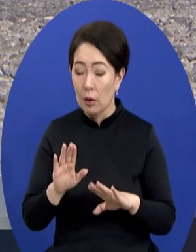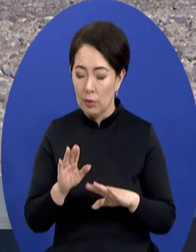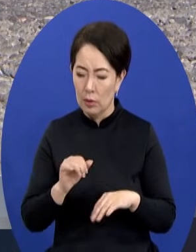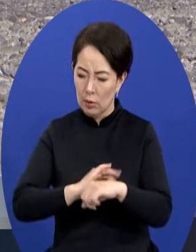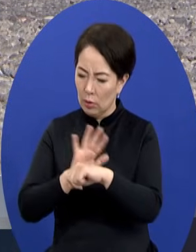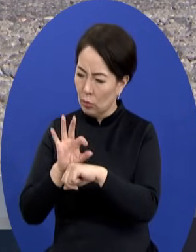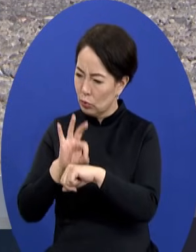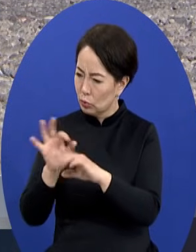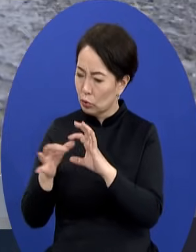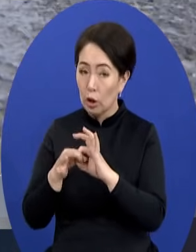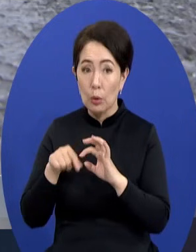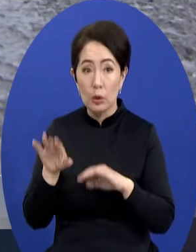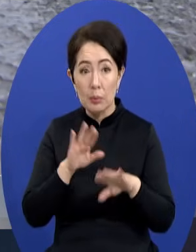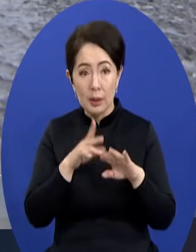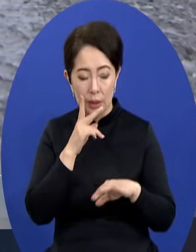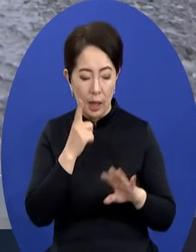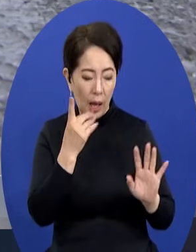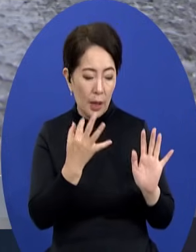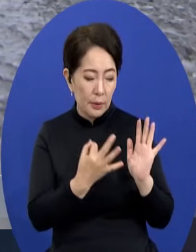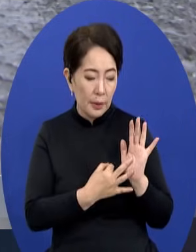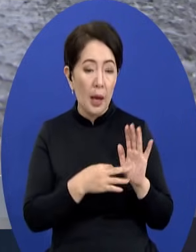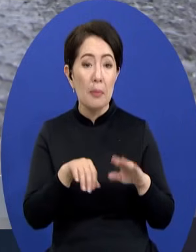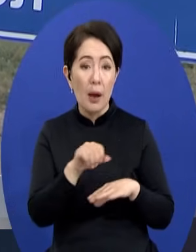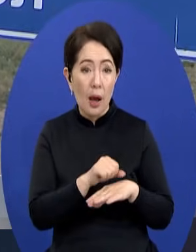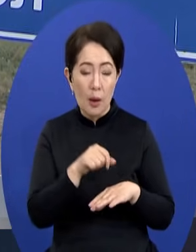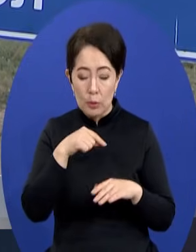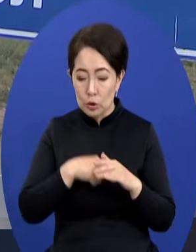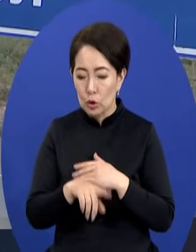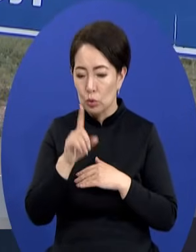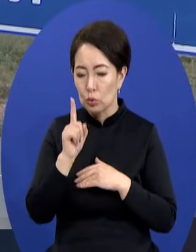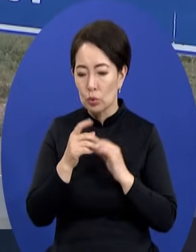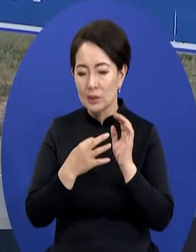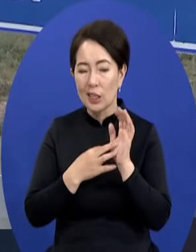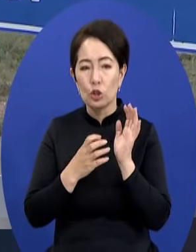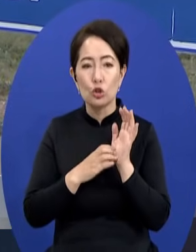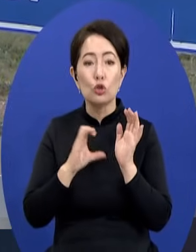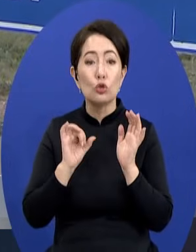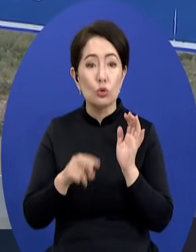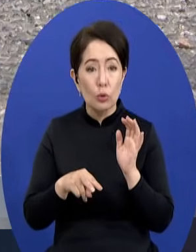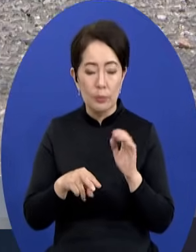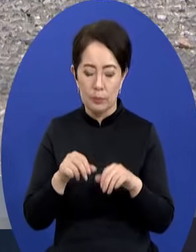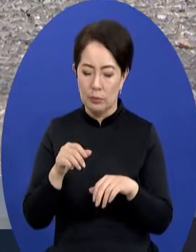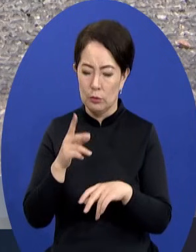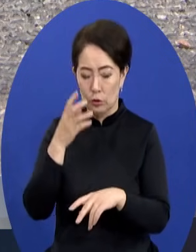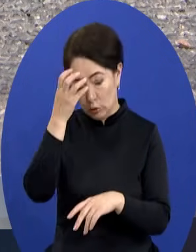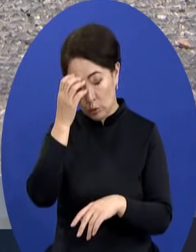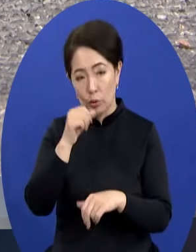байдлаас шалтгаалan өнөөдрийн байдлаар 18 аймгийн 189 сум иргэдийн зорчих хөдөлгөөн төрийн булан хуулийн этгээдийн үйл ажиллагаанд хязгаарлалт